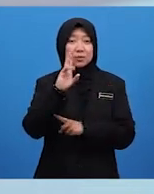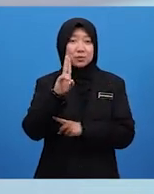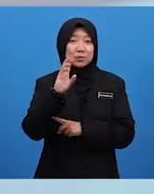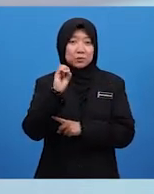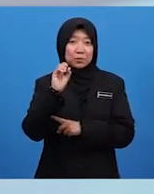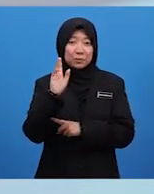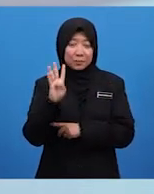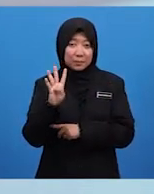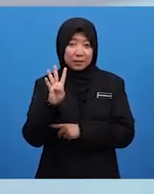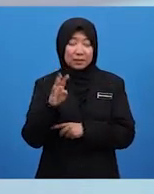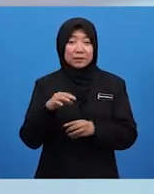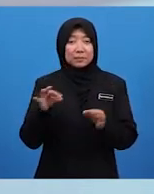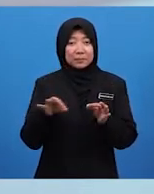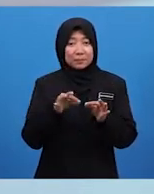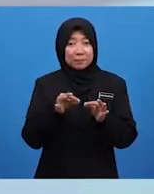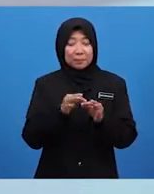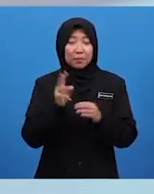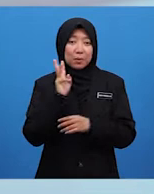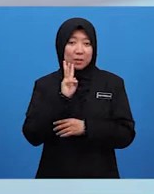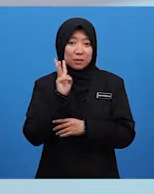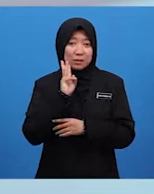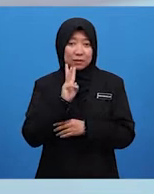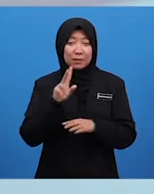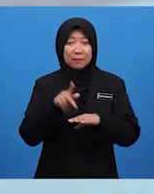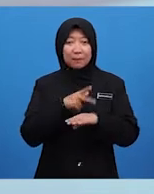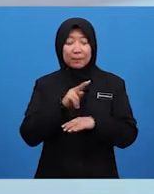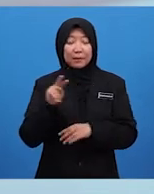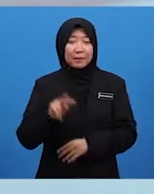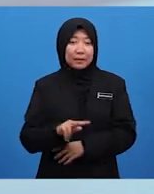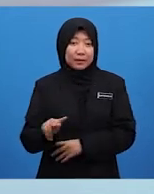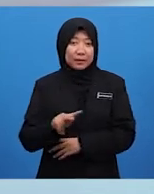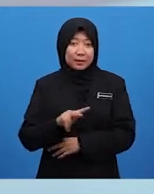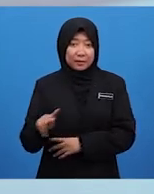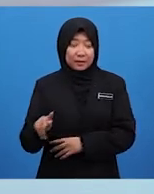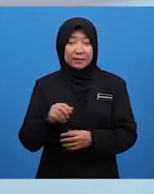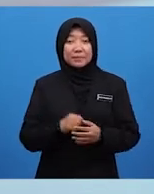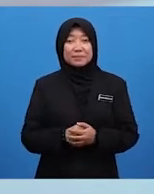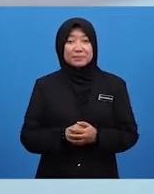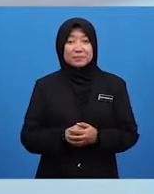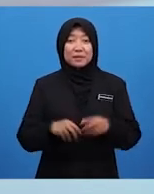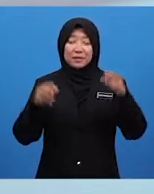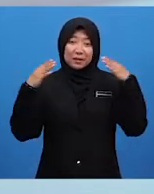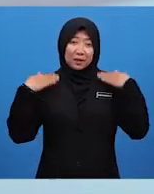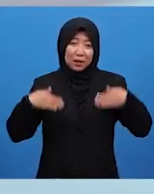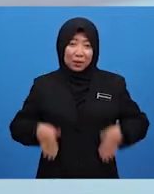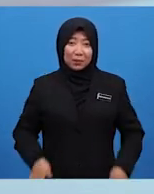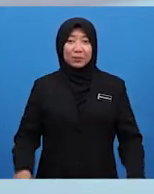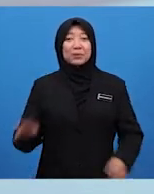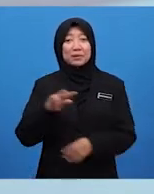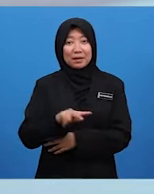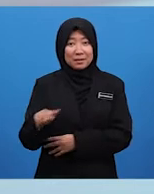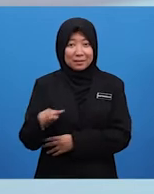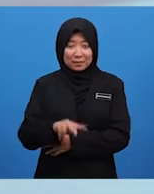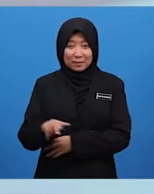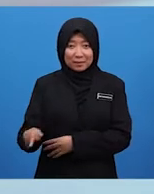Pembuat Pakaian Wanita. Subtopik pakaian kanak-kanak, iaitu gaun kanak-kanak.